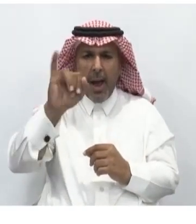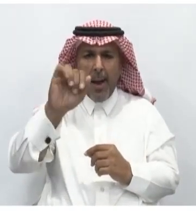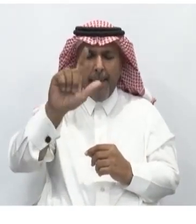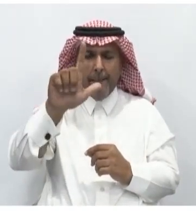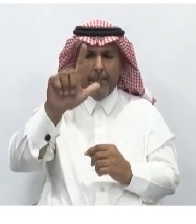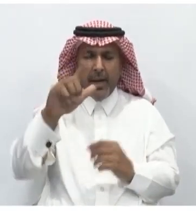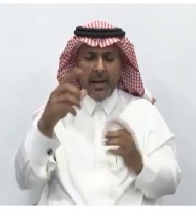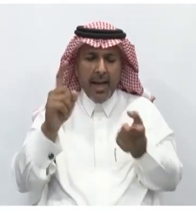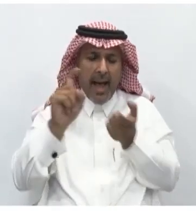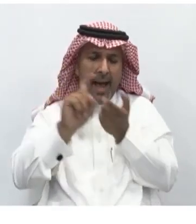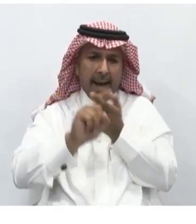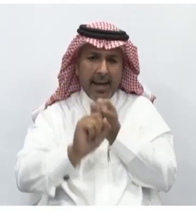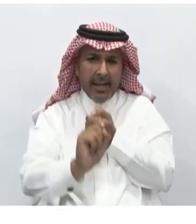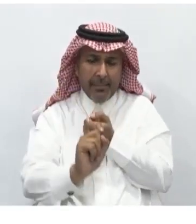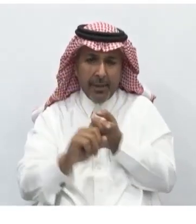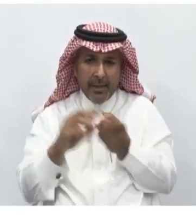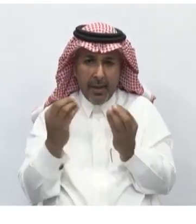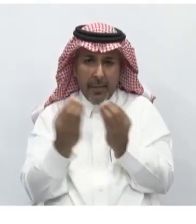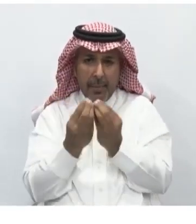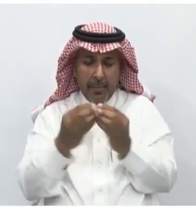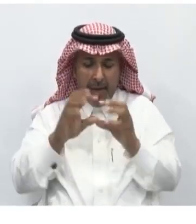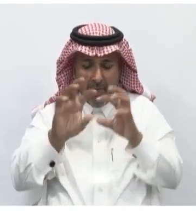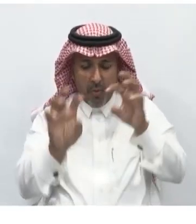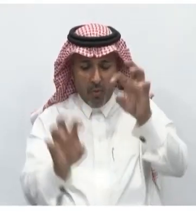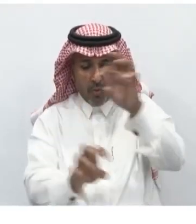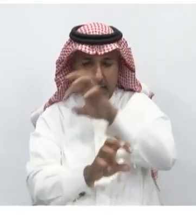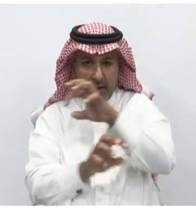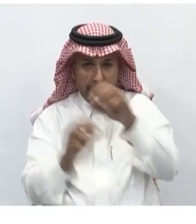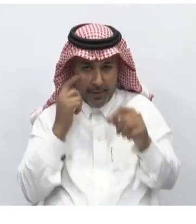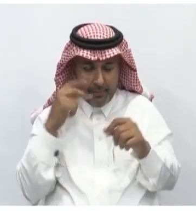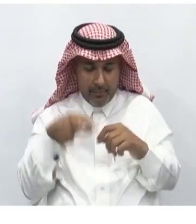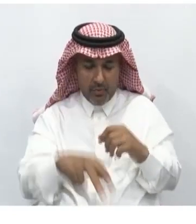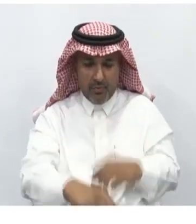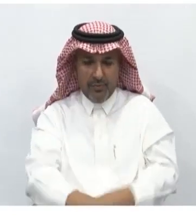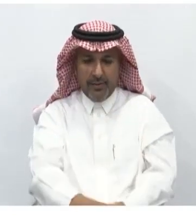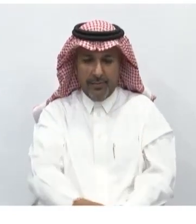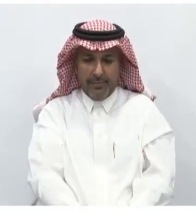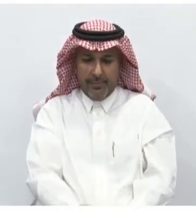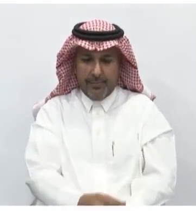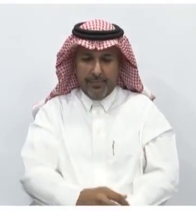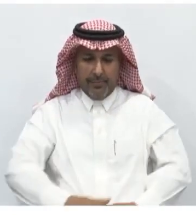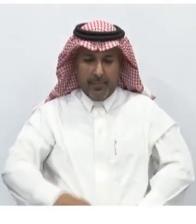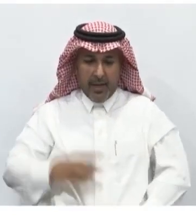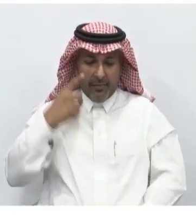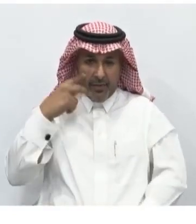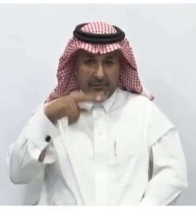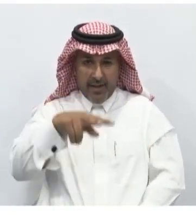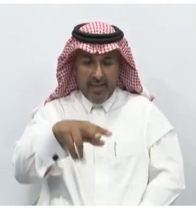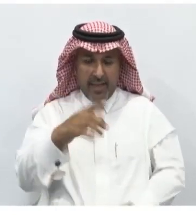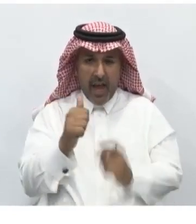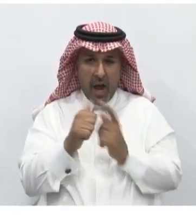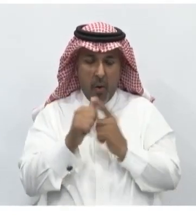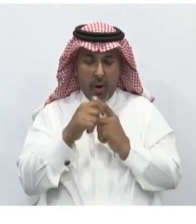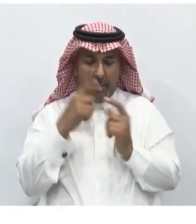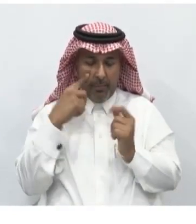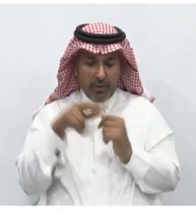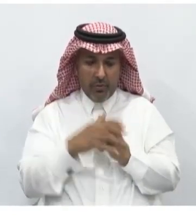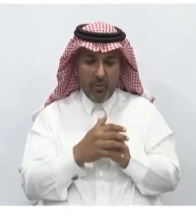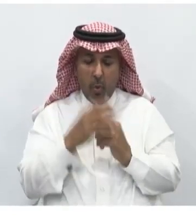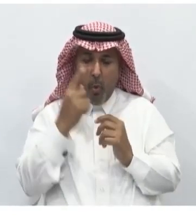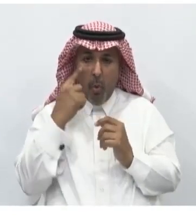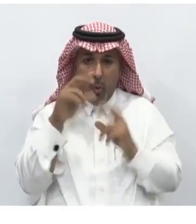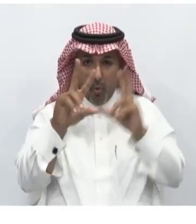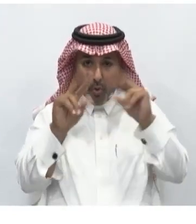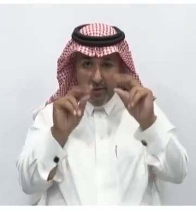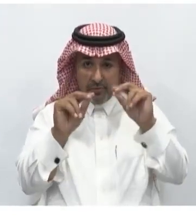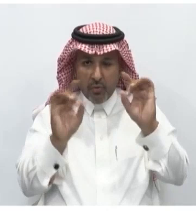بالكتلة مقلوب الكتلة المولية. إذًا نحسب عدد مولات كبريتات